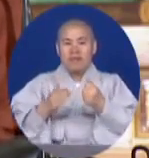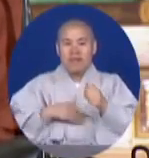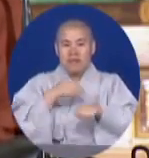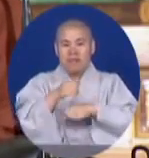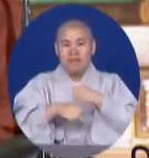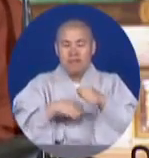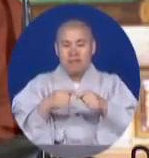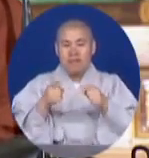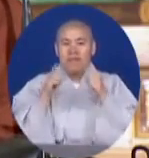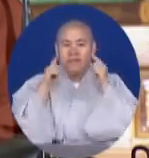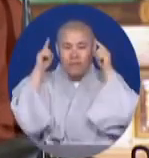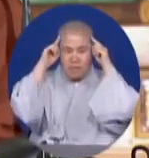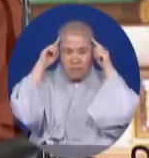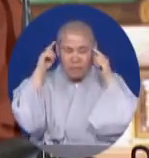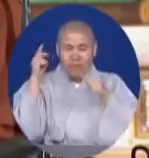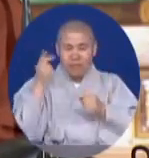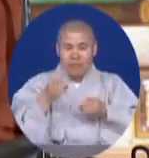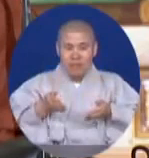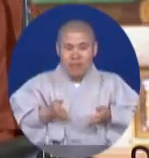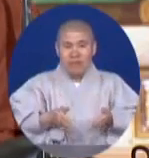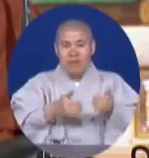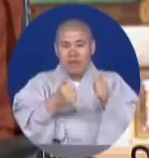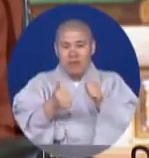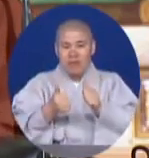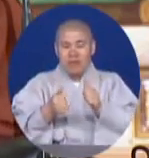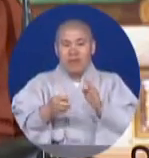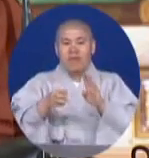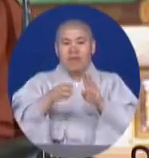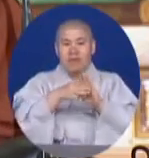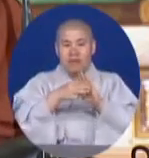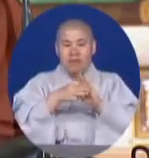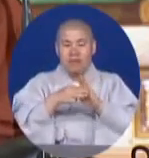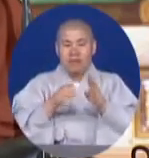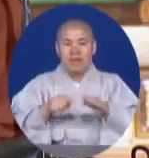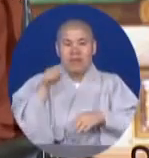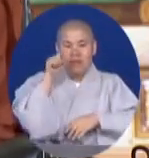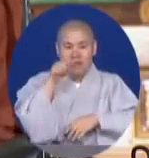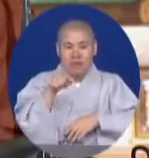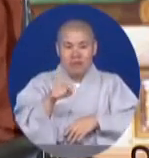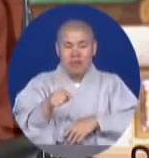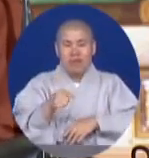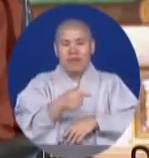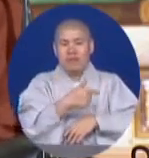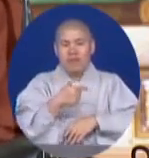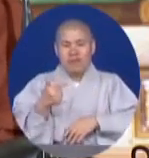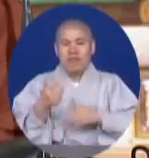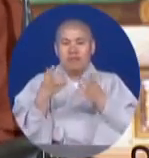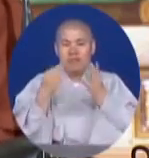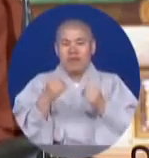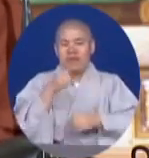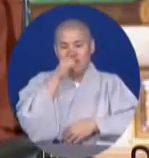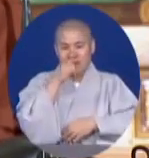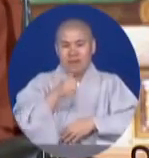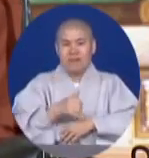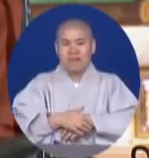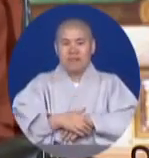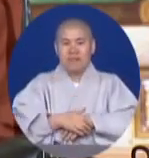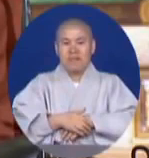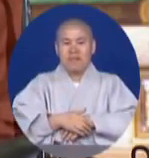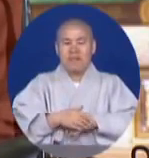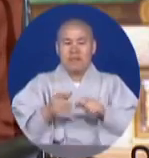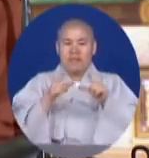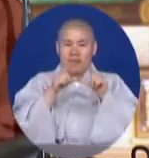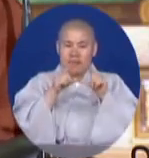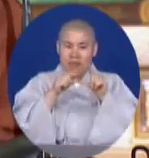빠지고 생사업에 빠지는 게 이 비일비재한 뭐 10중 8구도 넘어요. 10중이면